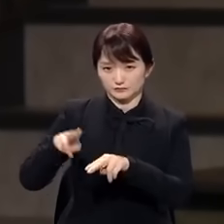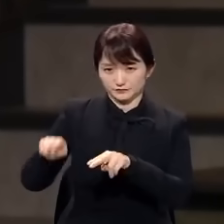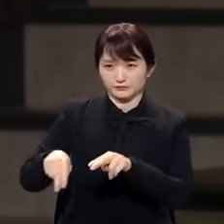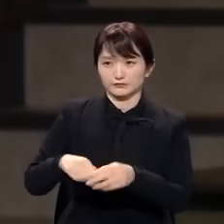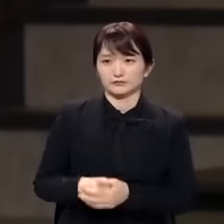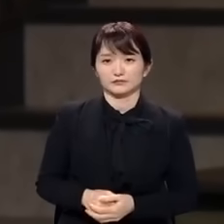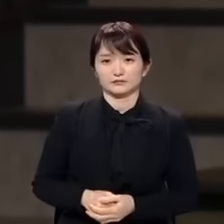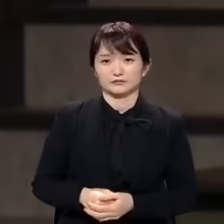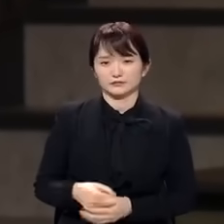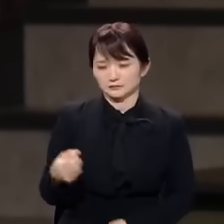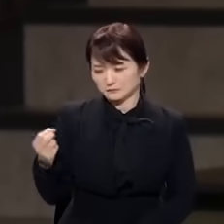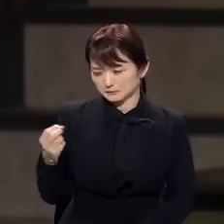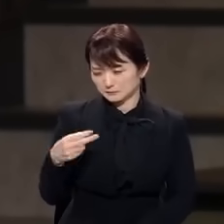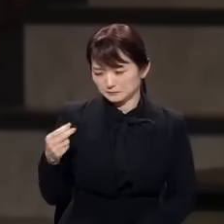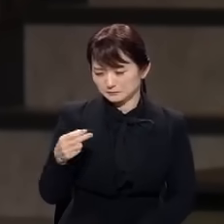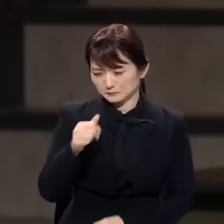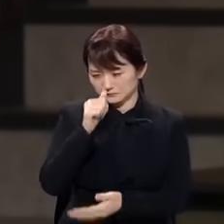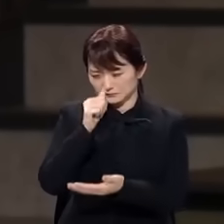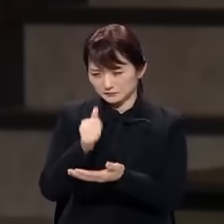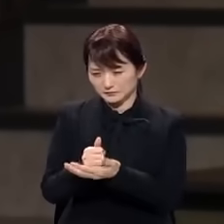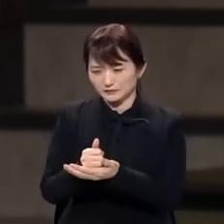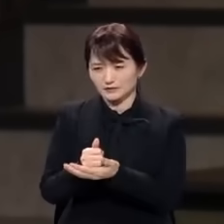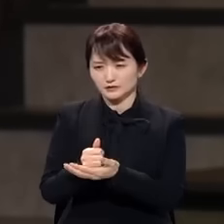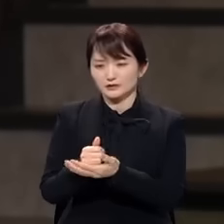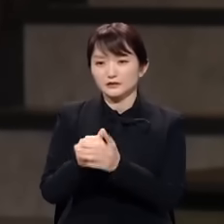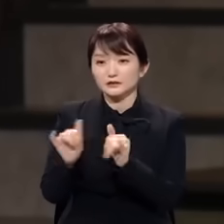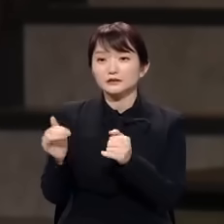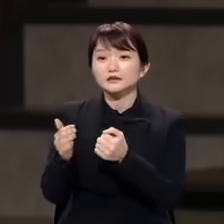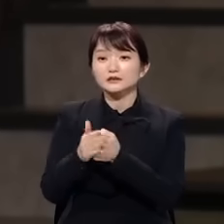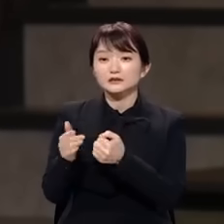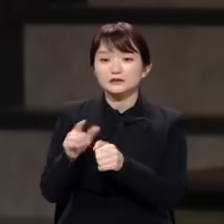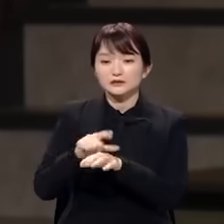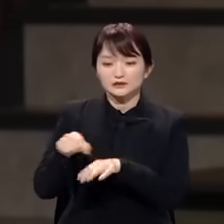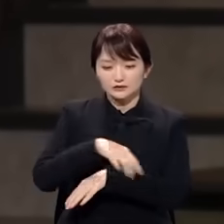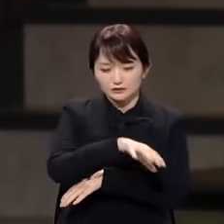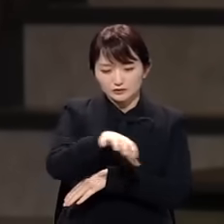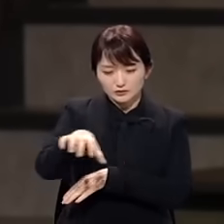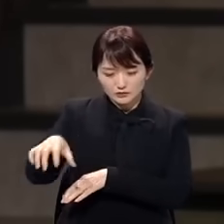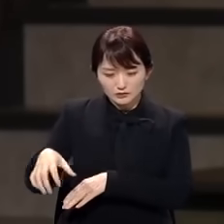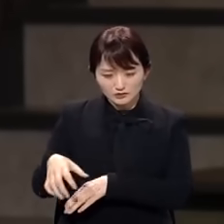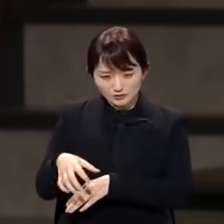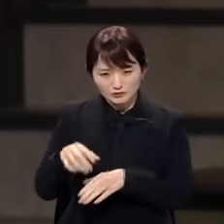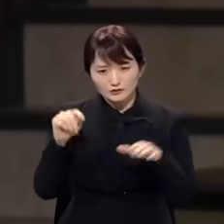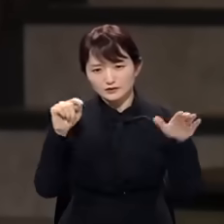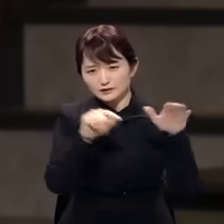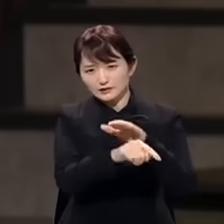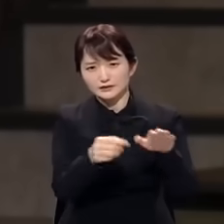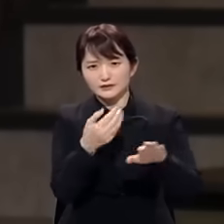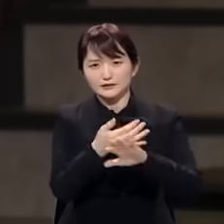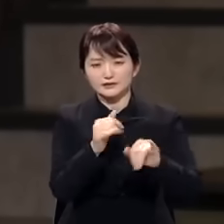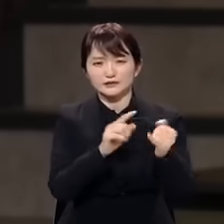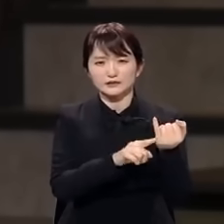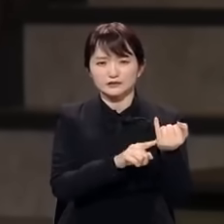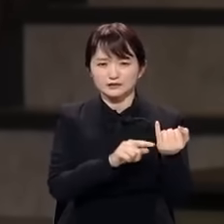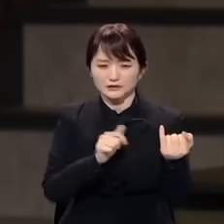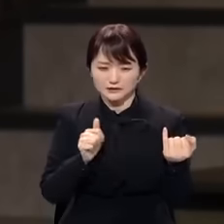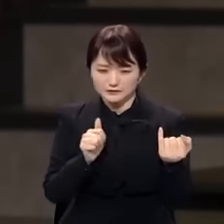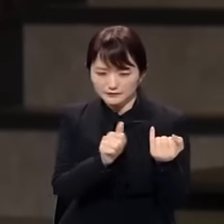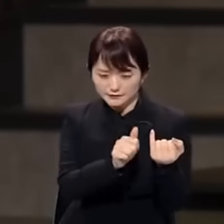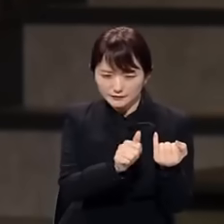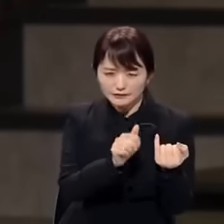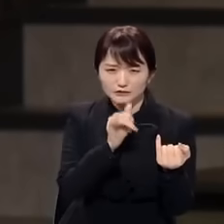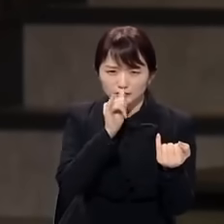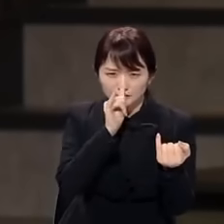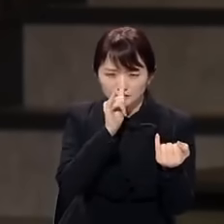그런데 상습범이기 때문에 여러 지역을 옮겨 다니면서 또 다른 여성들에게 접근할 수 있는 그럴 가능성이 크다라고 이제 제보를